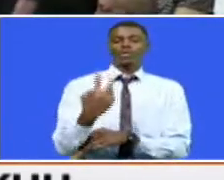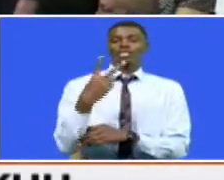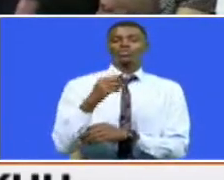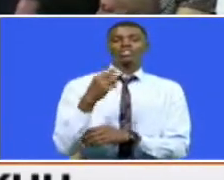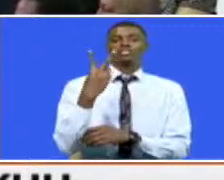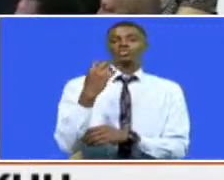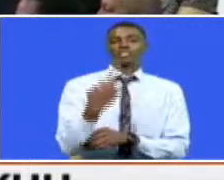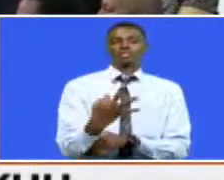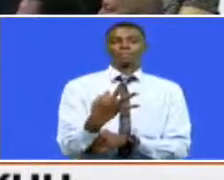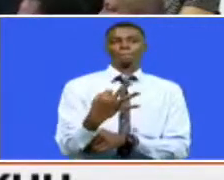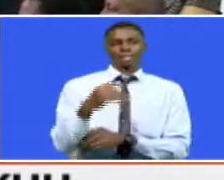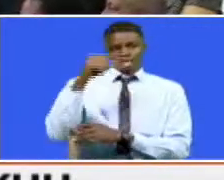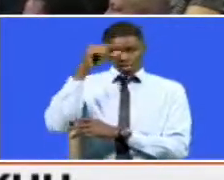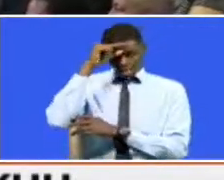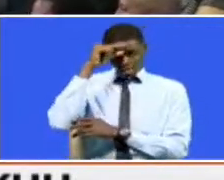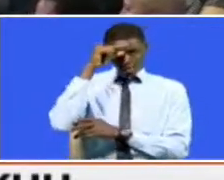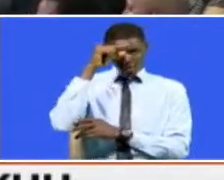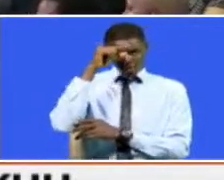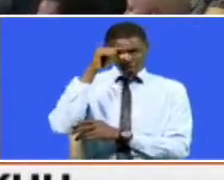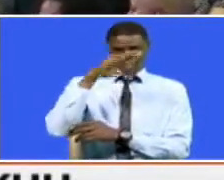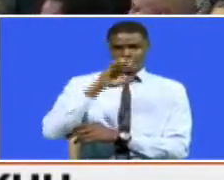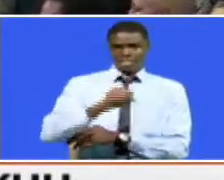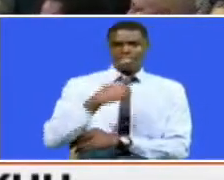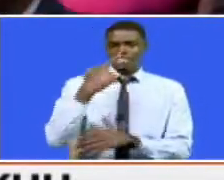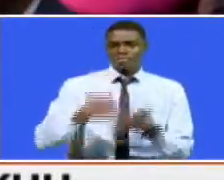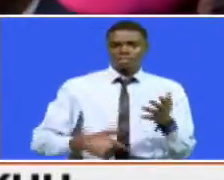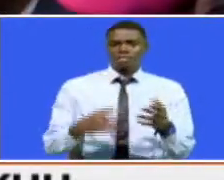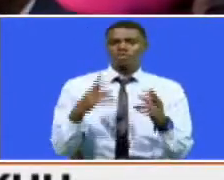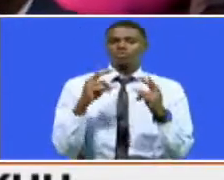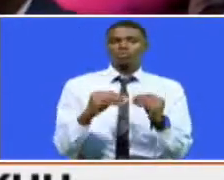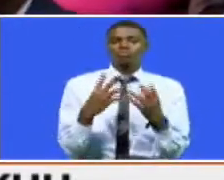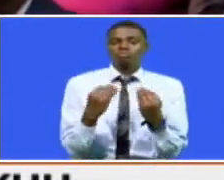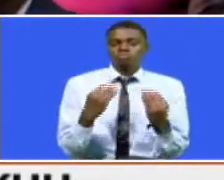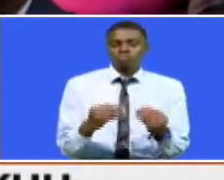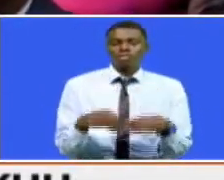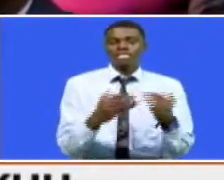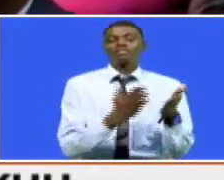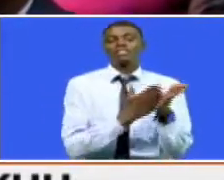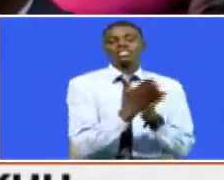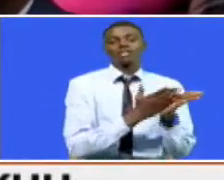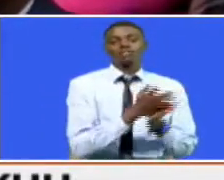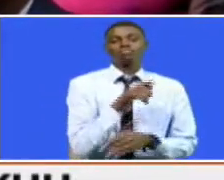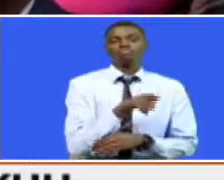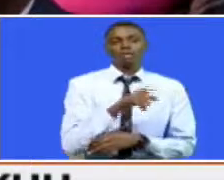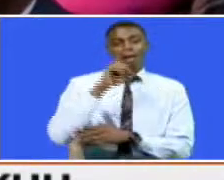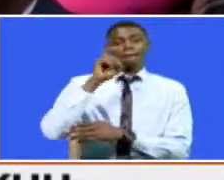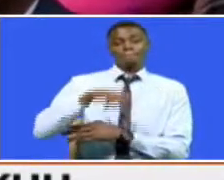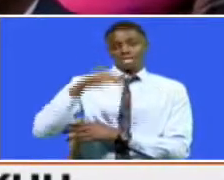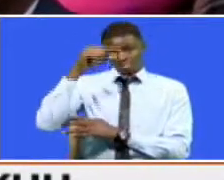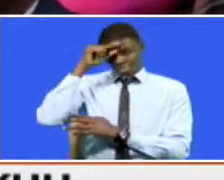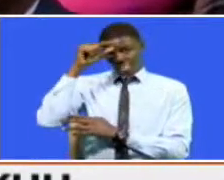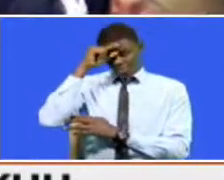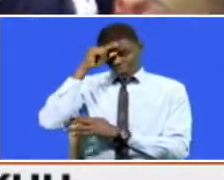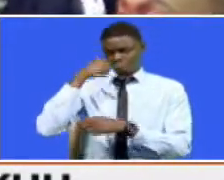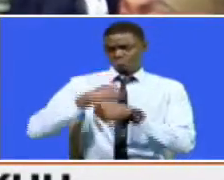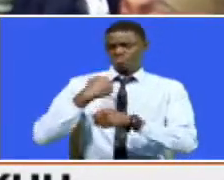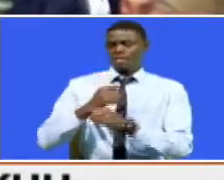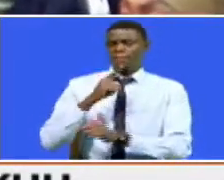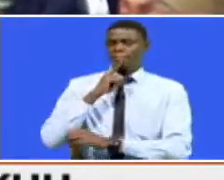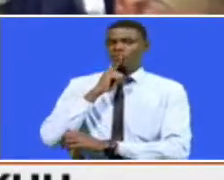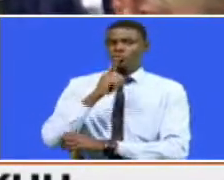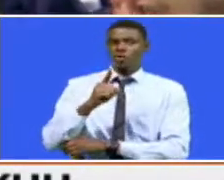January 2023. Hata hivyo, waziri Owalo alisema kuwa ili kurahisisha utoaji huduma hizo ni sharti serikali